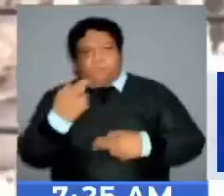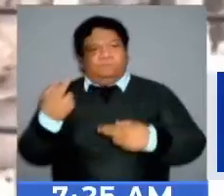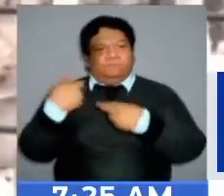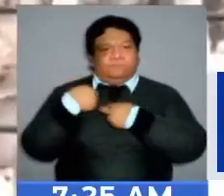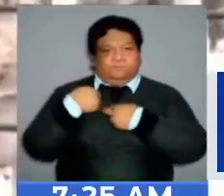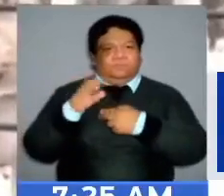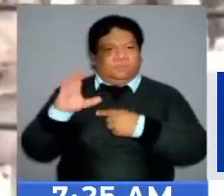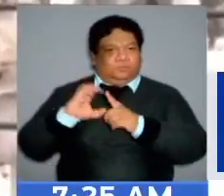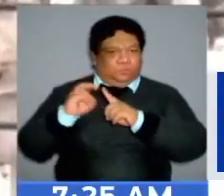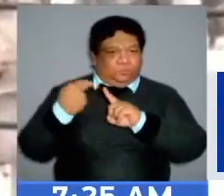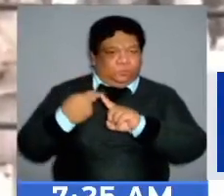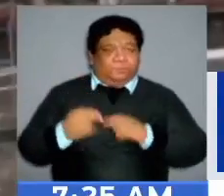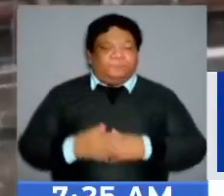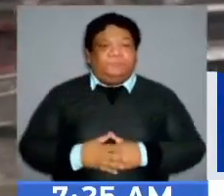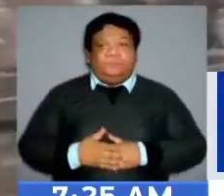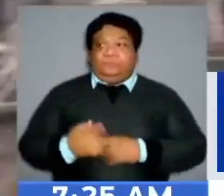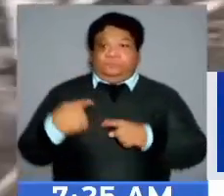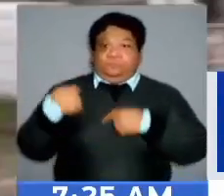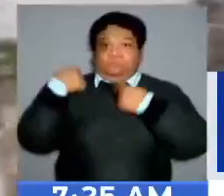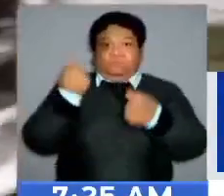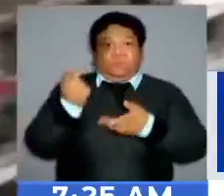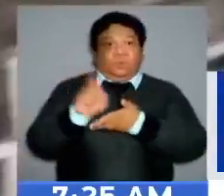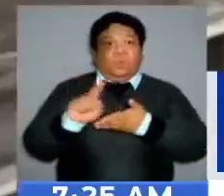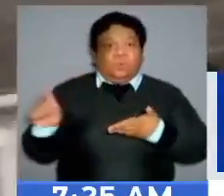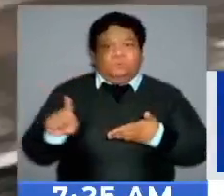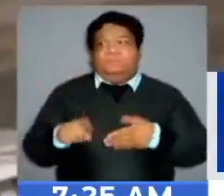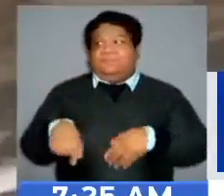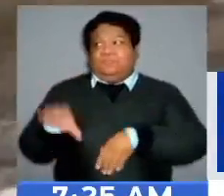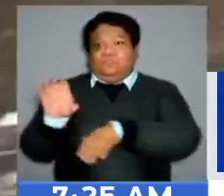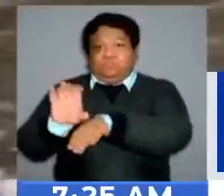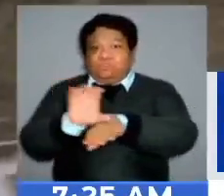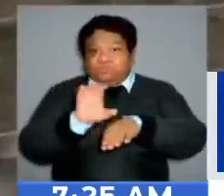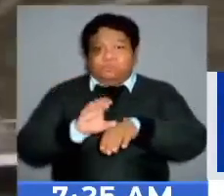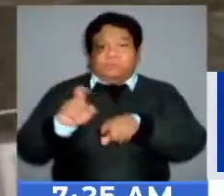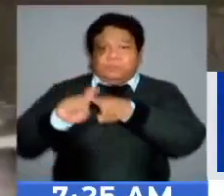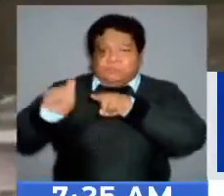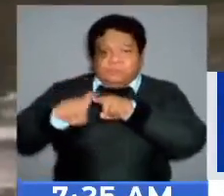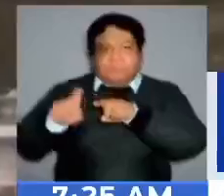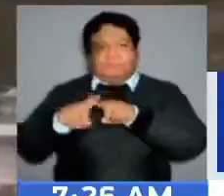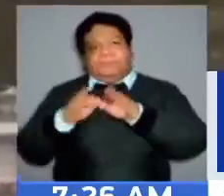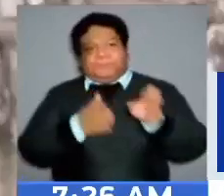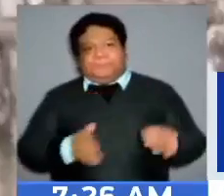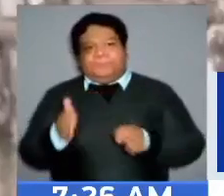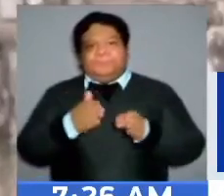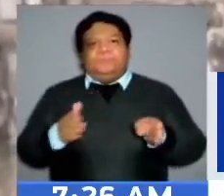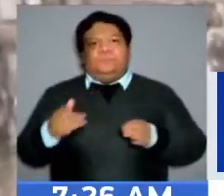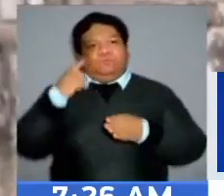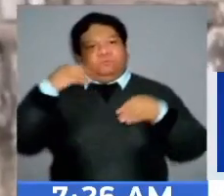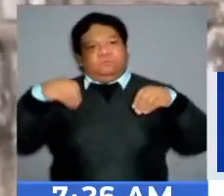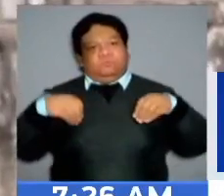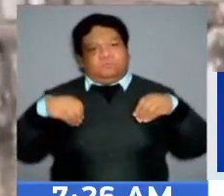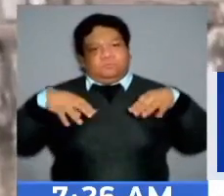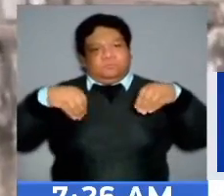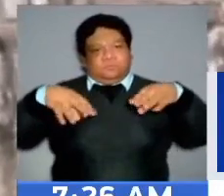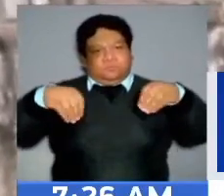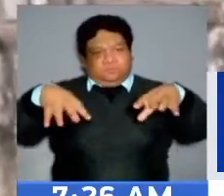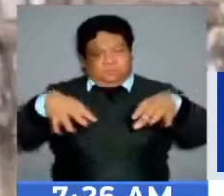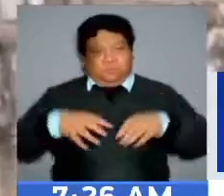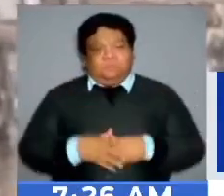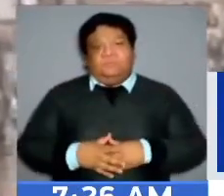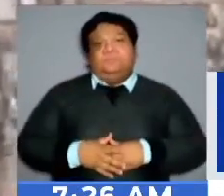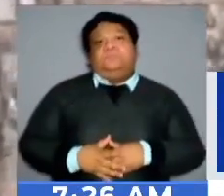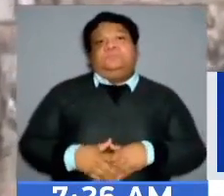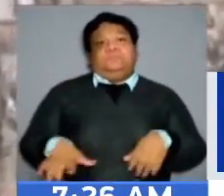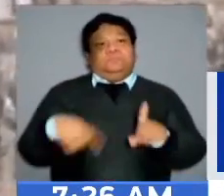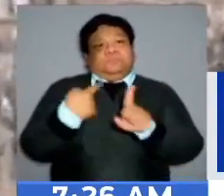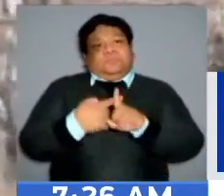rin ang electrician sa mga simbahan sa pagkakabit ng kuryente para sa pagpapailaw sa mga puntod. Handa na rin ang mga magtitinda ng mga bulaklak